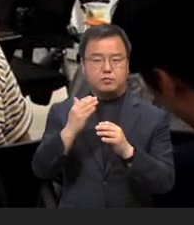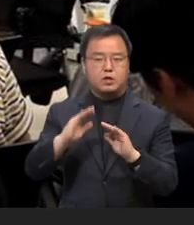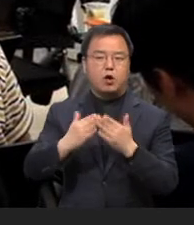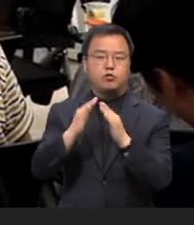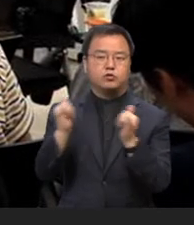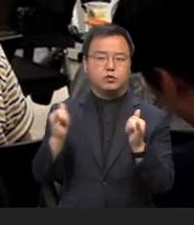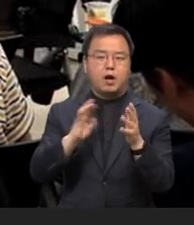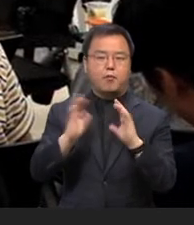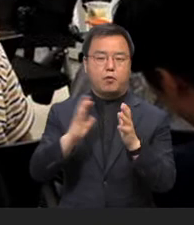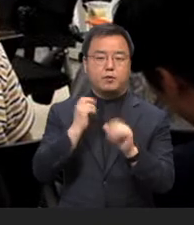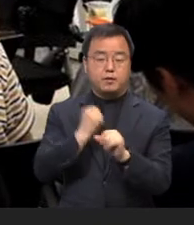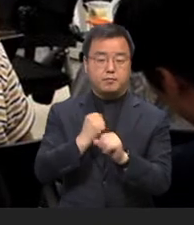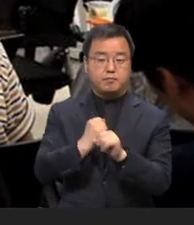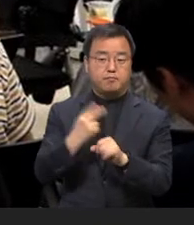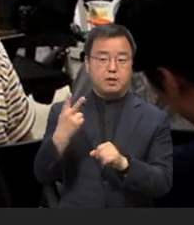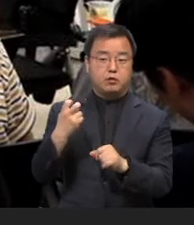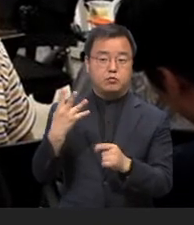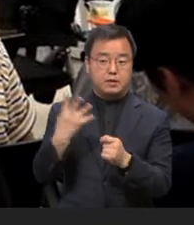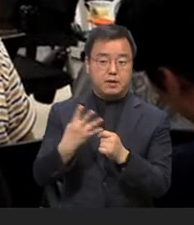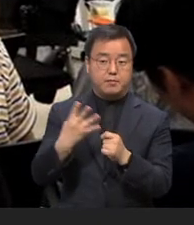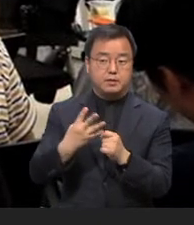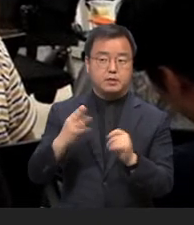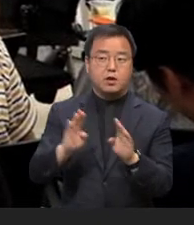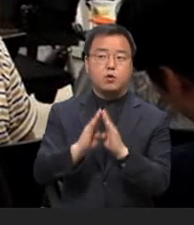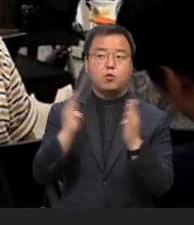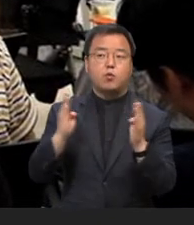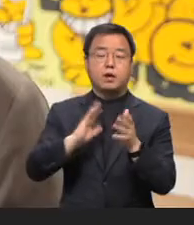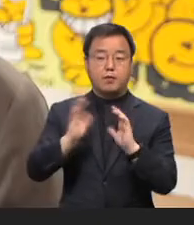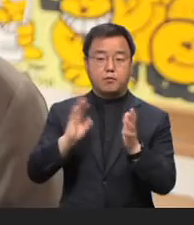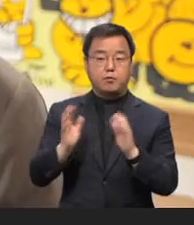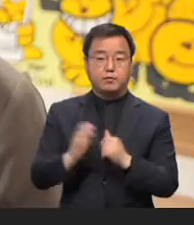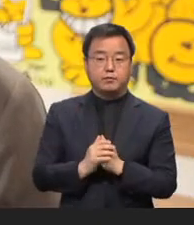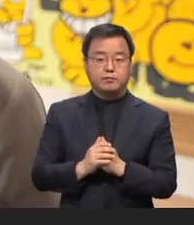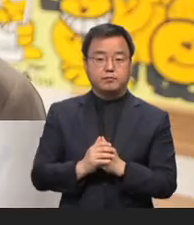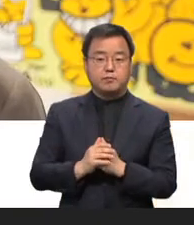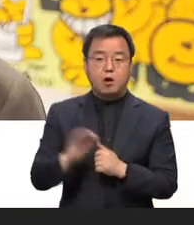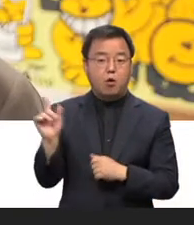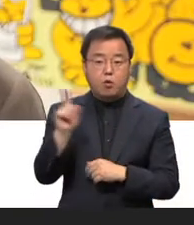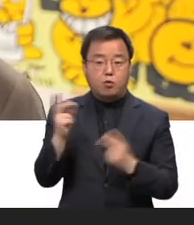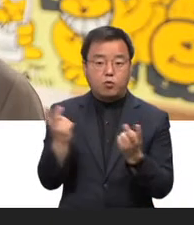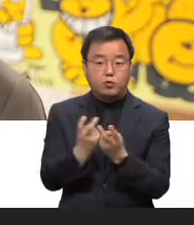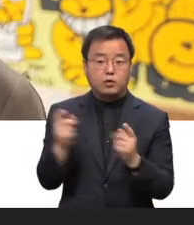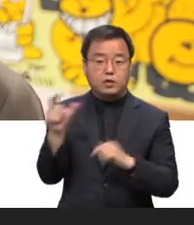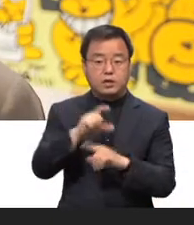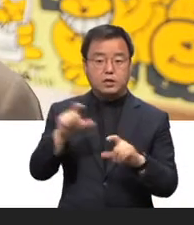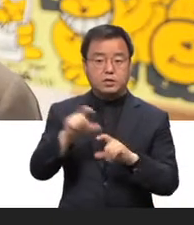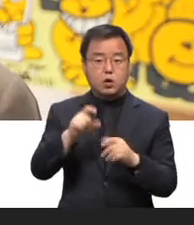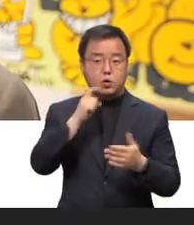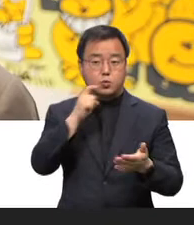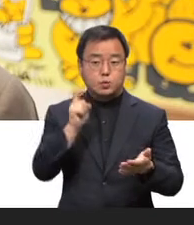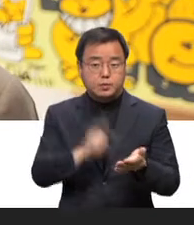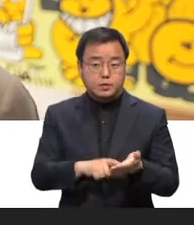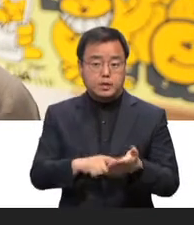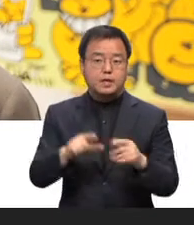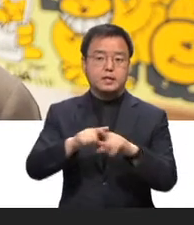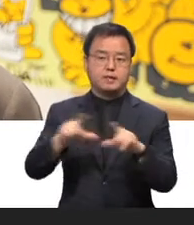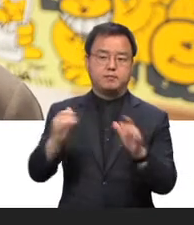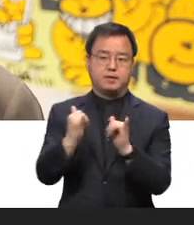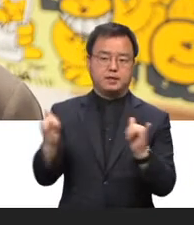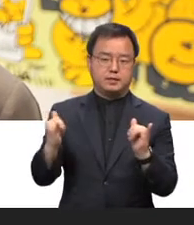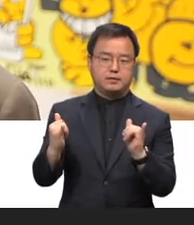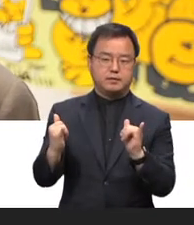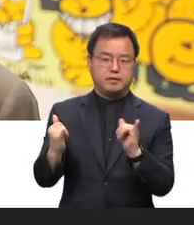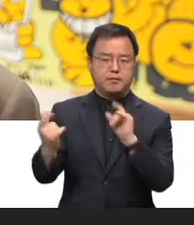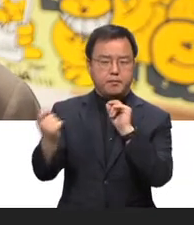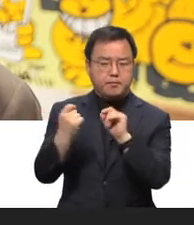마련한 24번째 공개 포럼인데요. 어떻게 좀 더 쉽게 대중들에게 건축으로 좀 다가갈 수